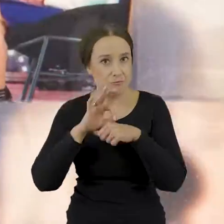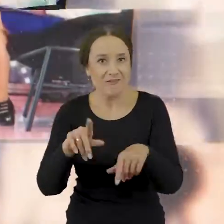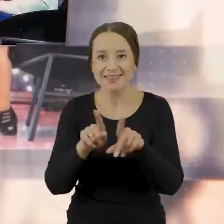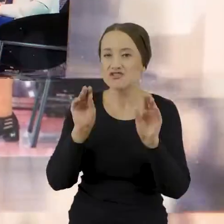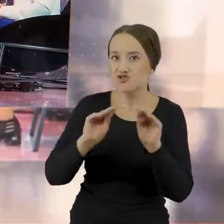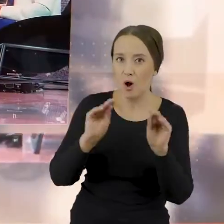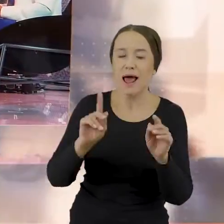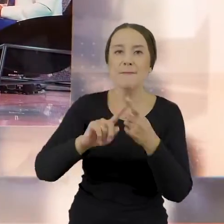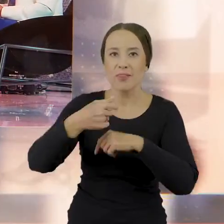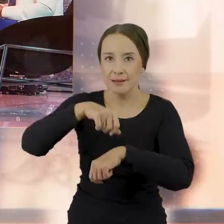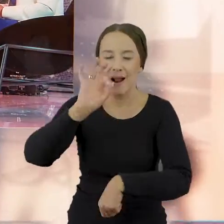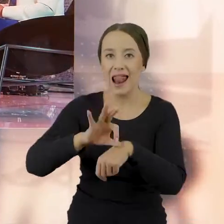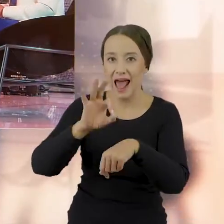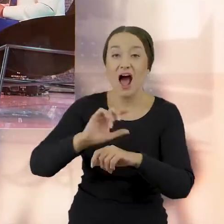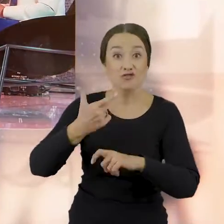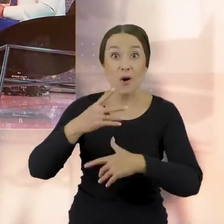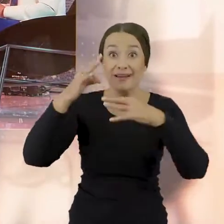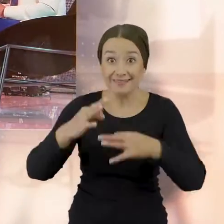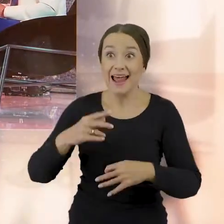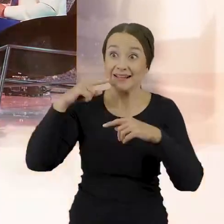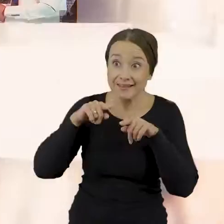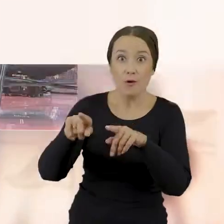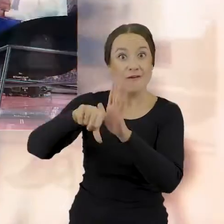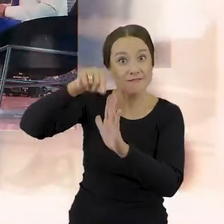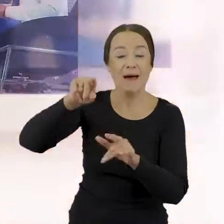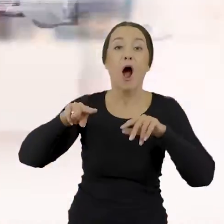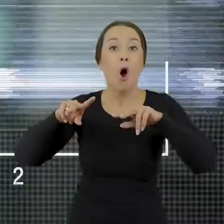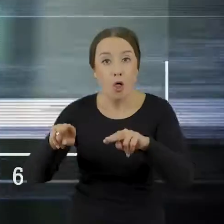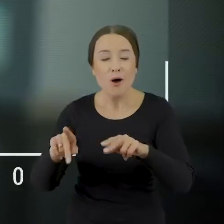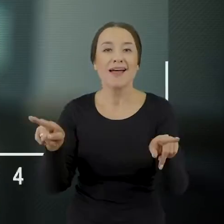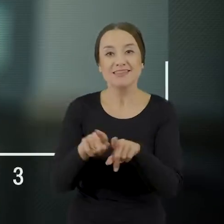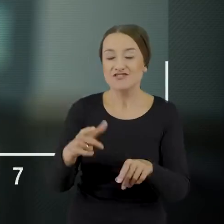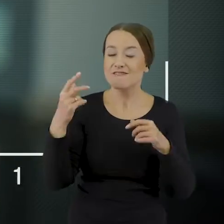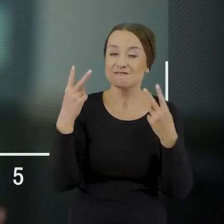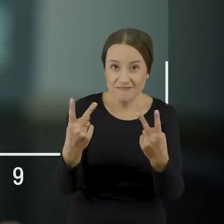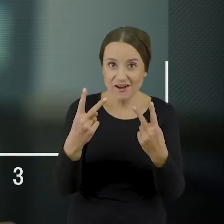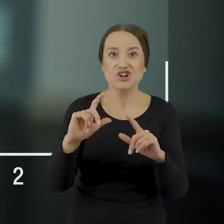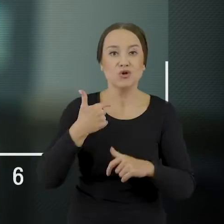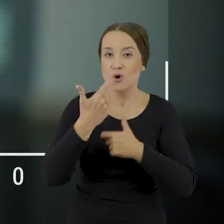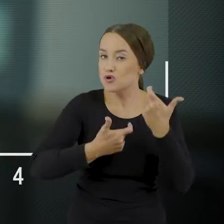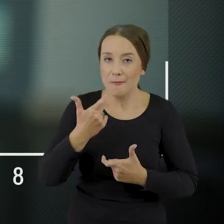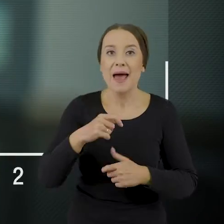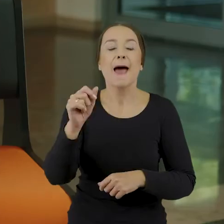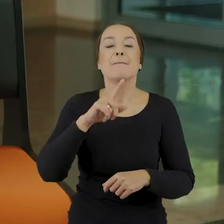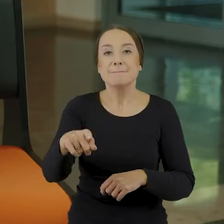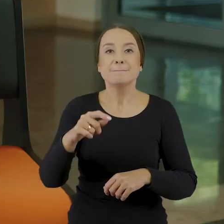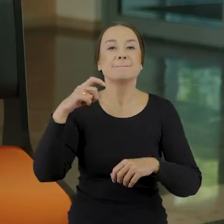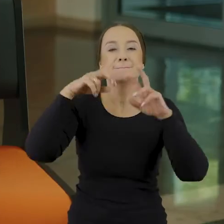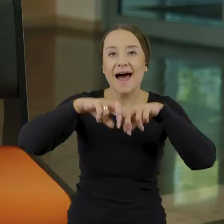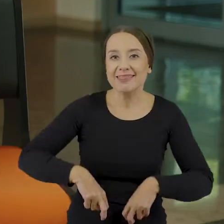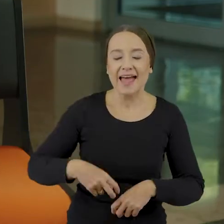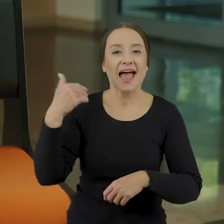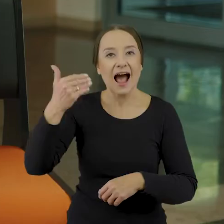jestem zaangażowana w szkolenie podyplomowe lekarzy którzy właśnie na onkologię też Taką ważną rzeczą którą robię to są badania